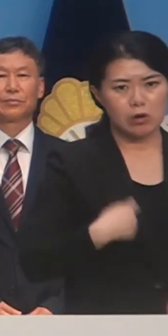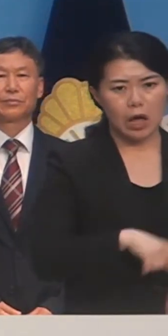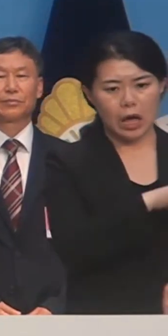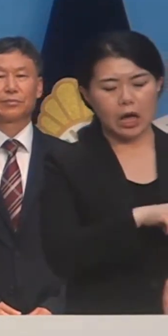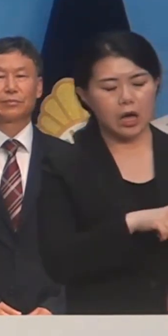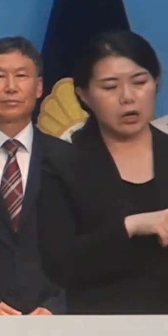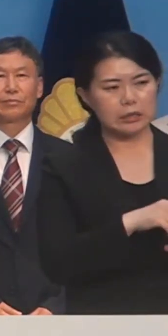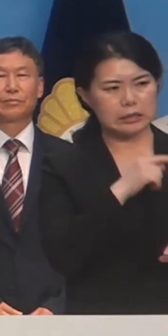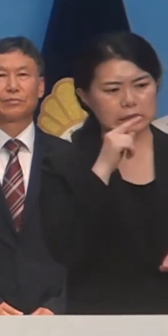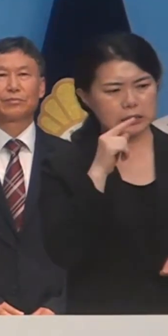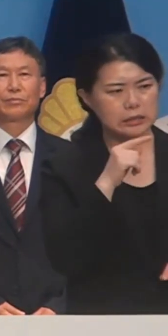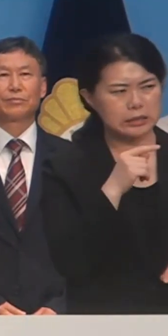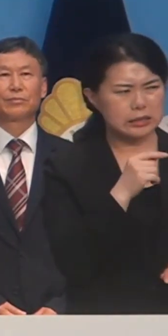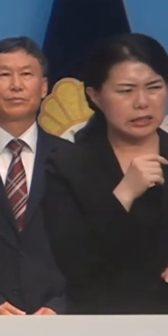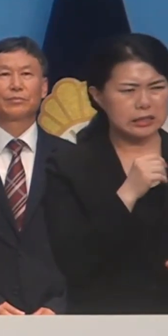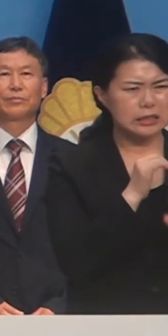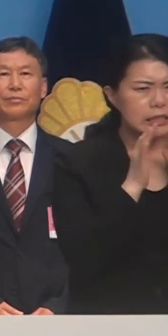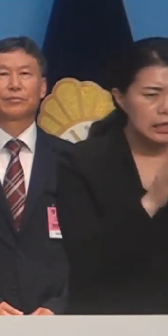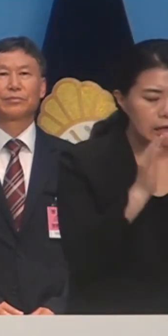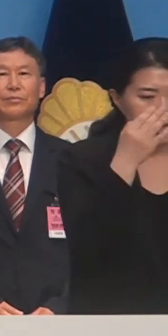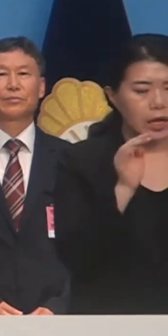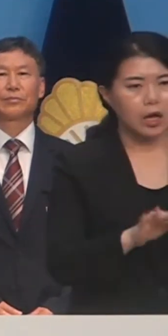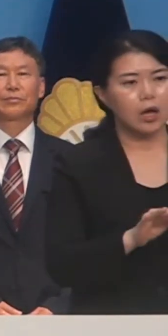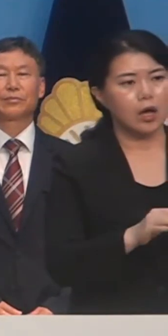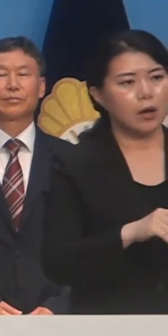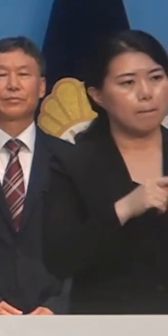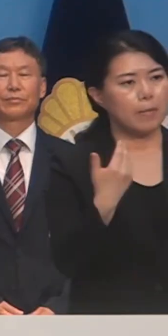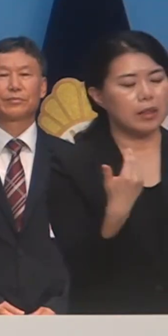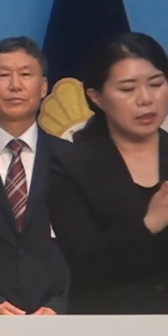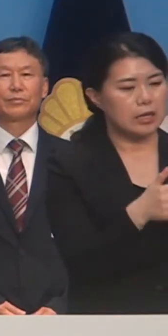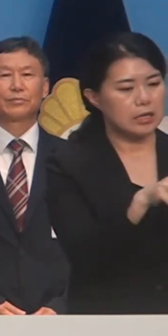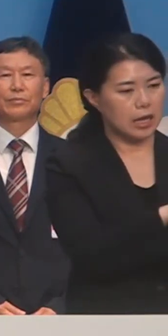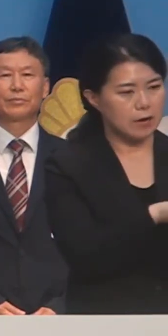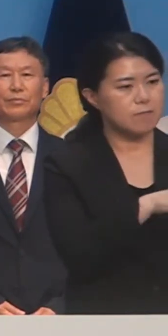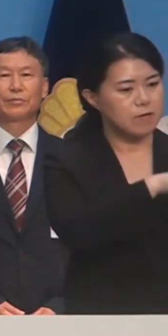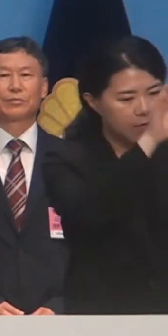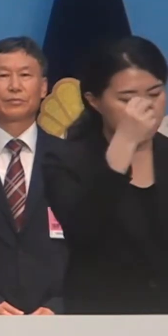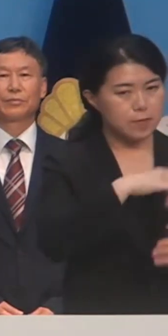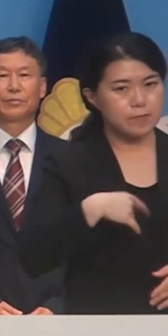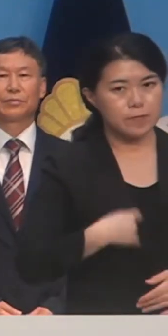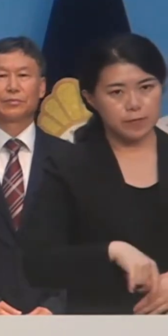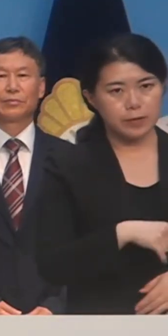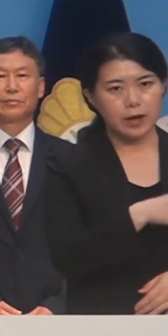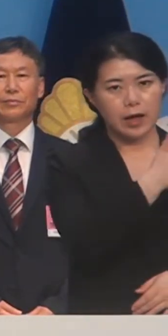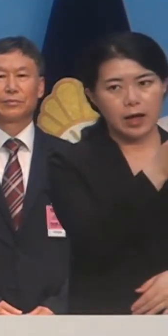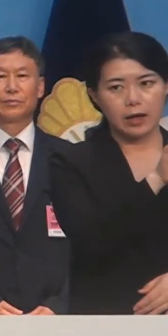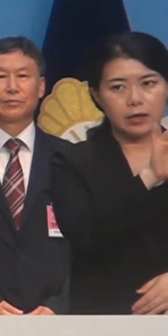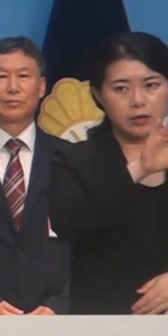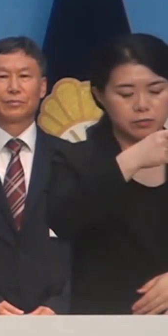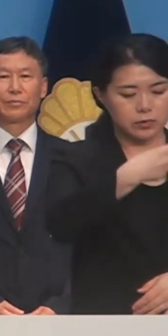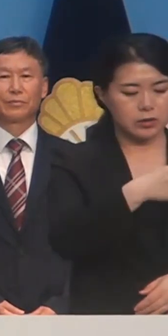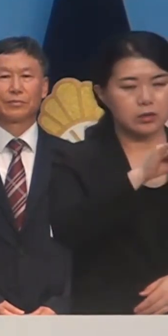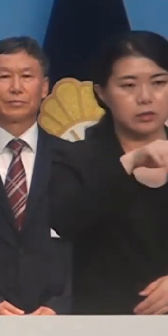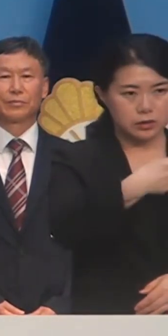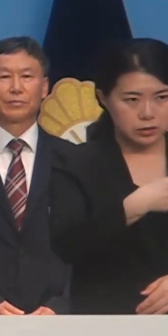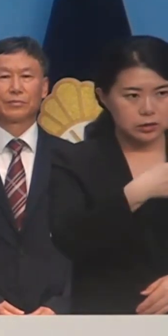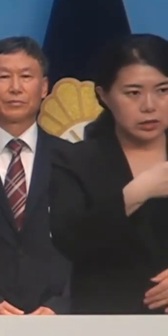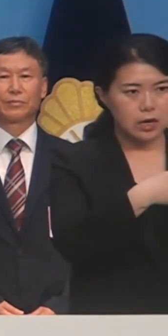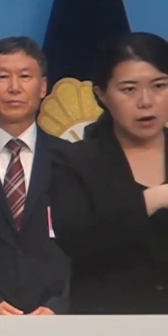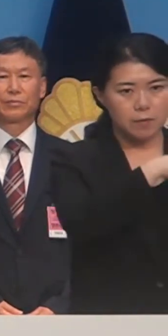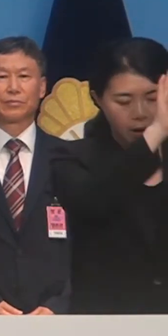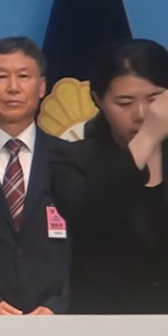약점이 잡힌 종북종중 반역 세력 척결과 중공의 하이브리드 스파이 공작을 막아내고